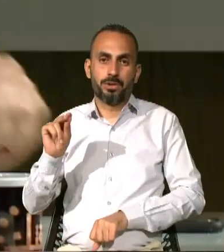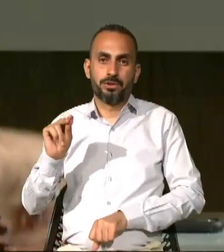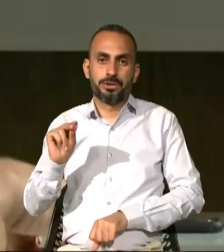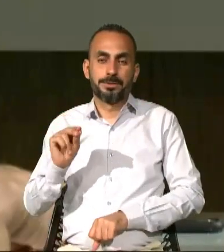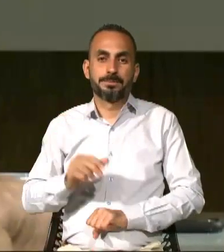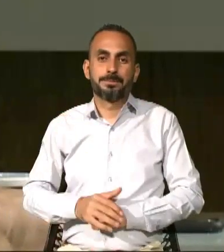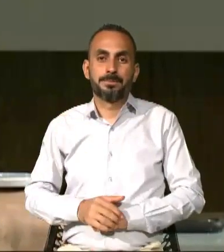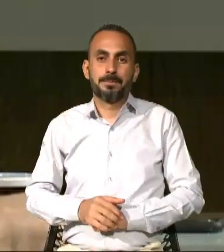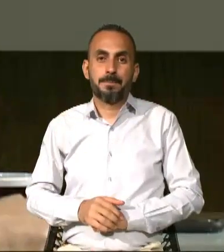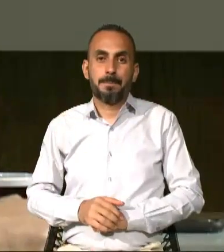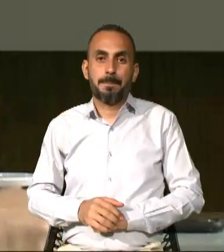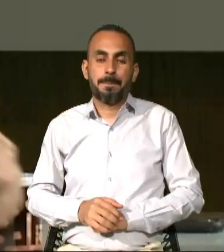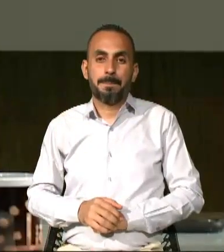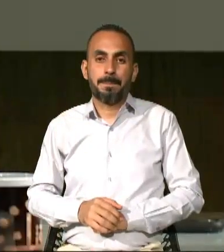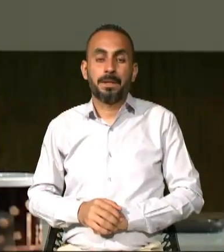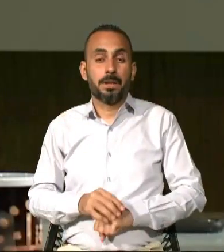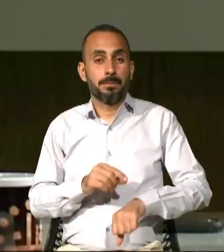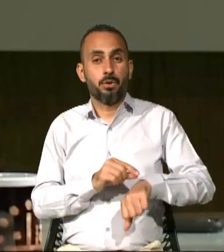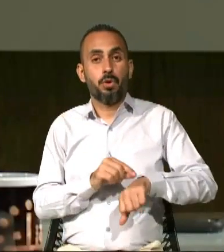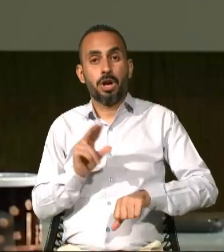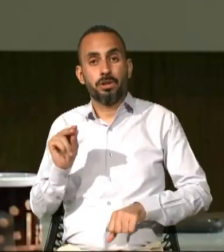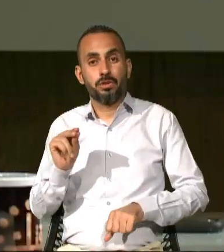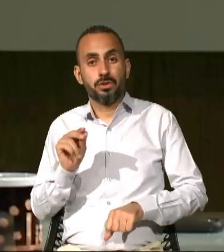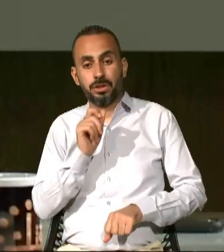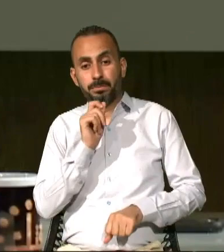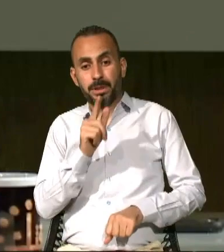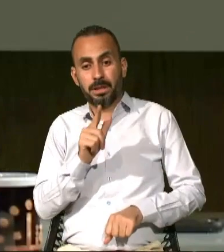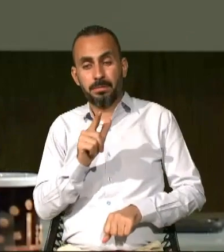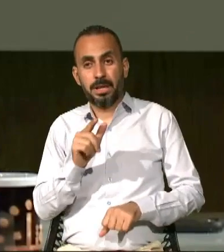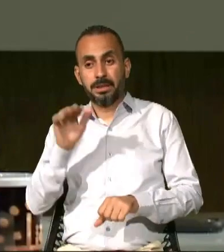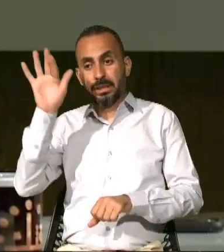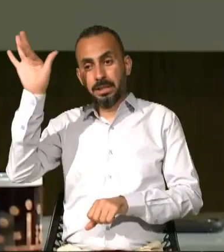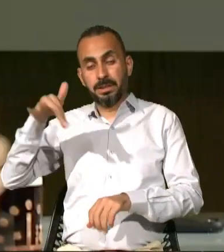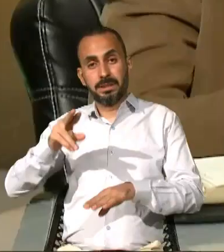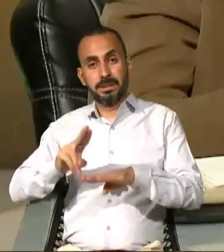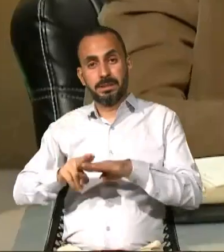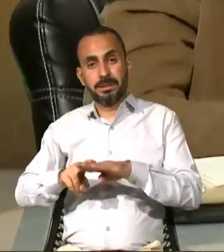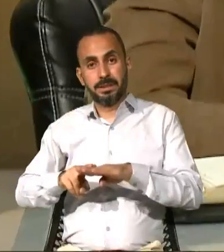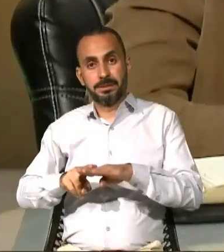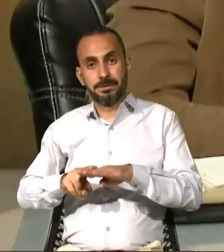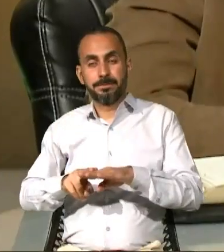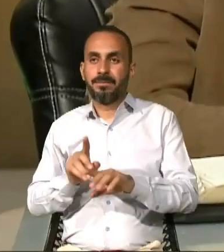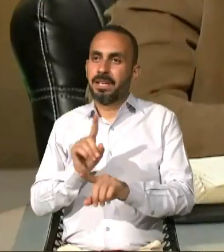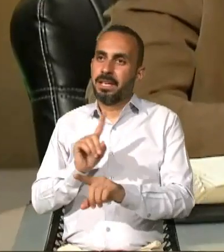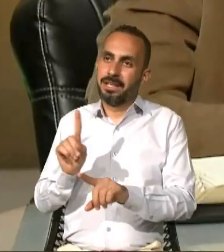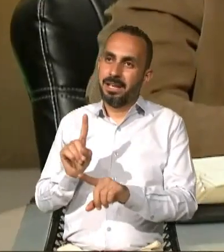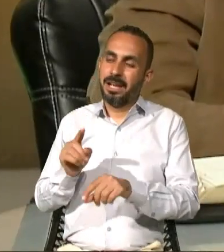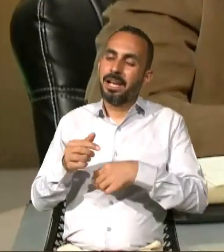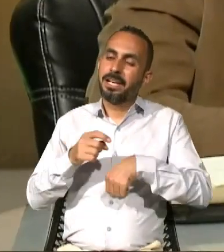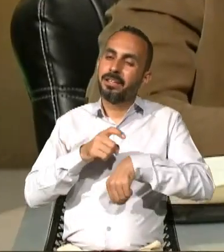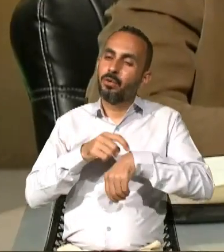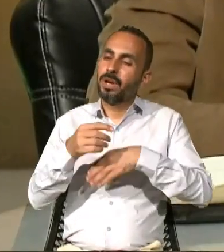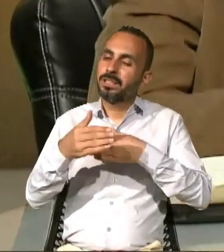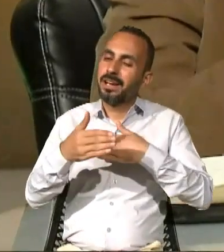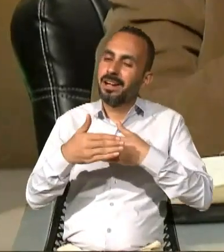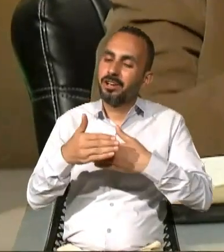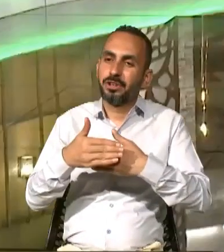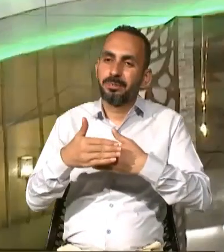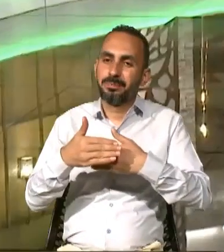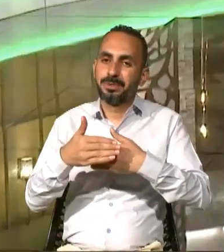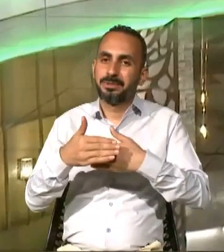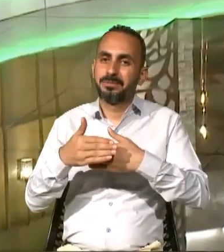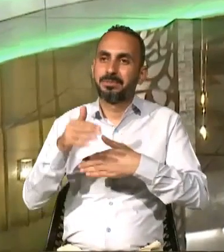طب لقا 21 بيتكلم عن المجيء الثاني، عن اقتراب مجيء الرب، او اقتراب مجيء الرب، اقتراب مجيء الرب، او